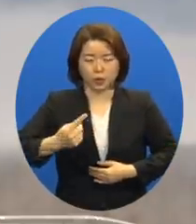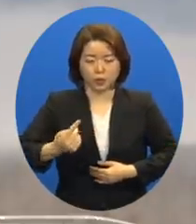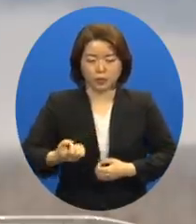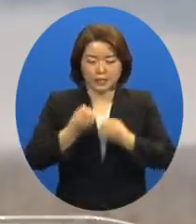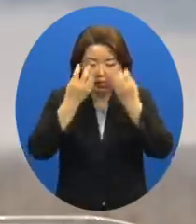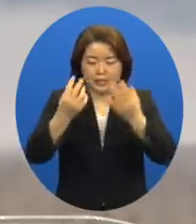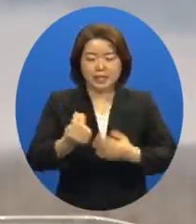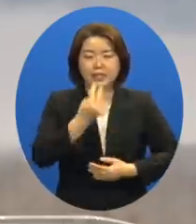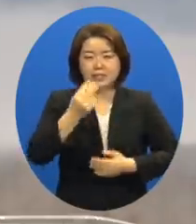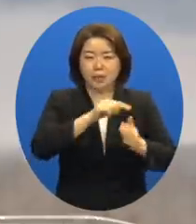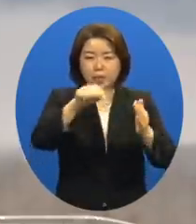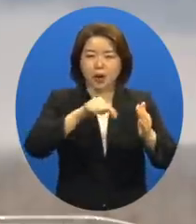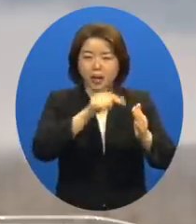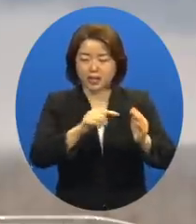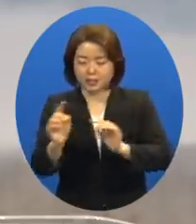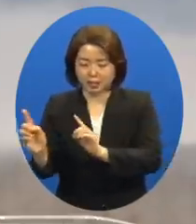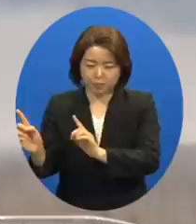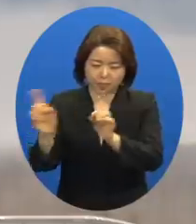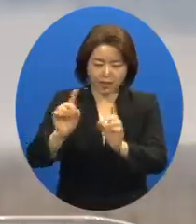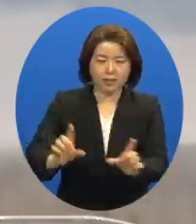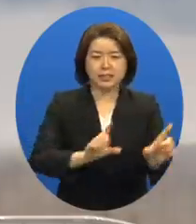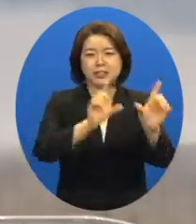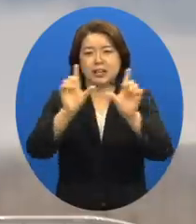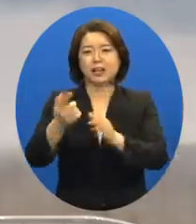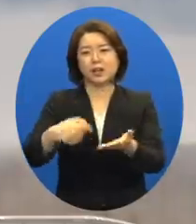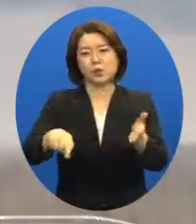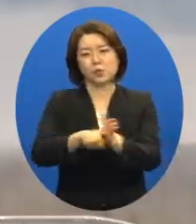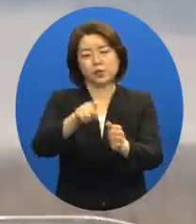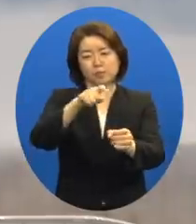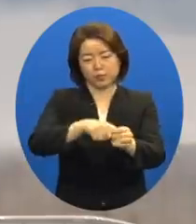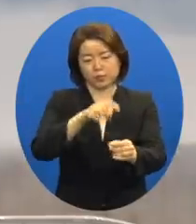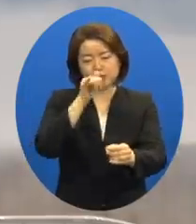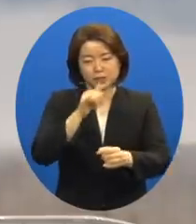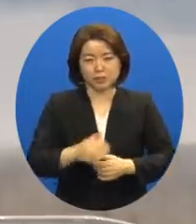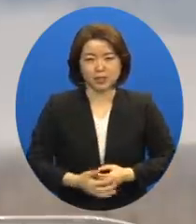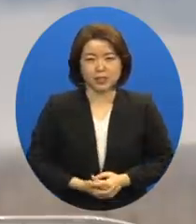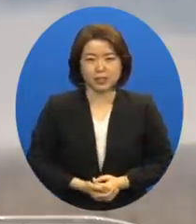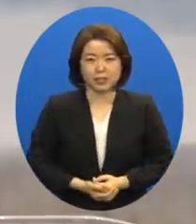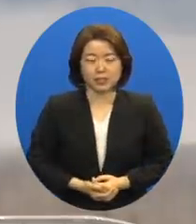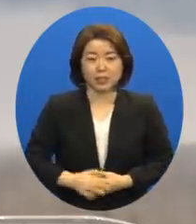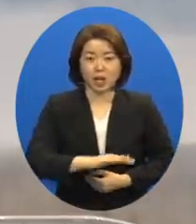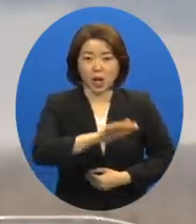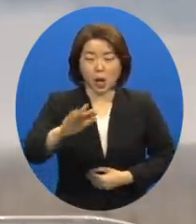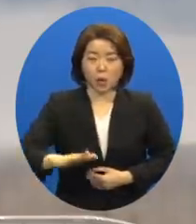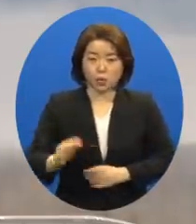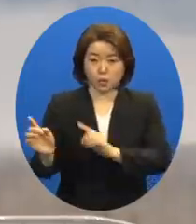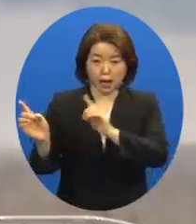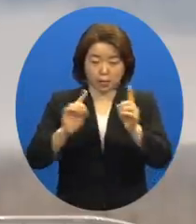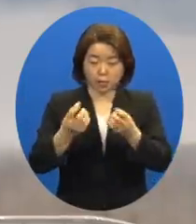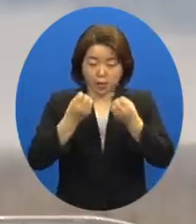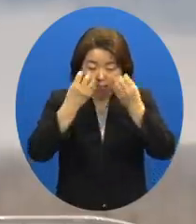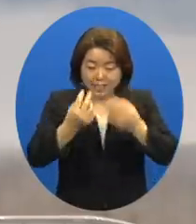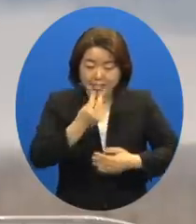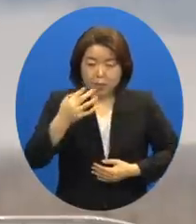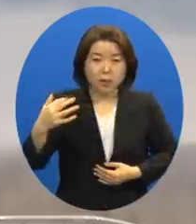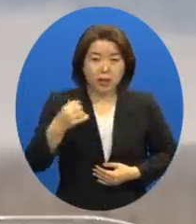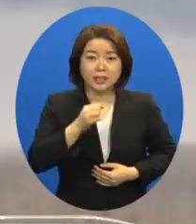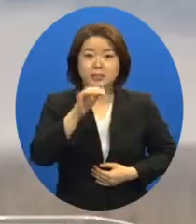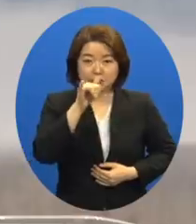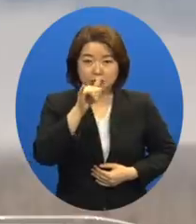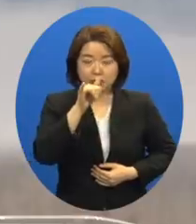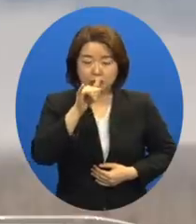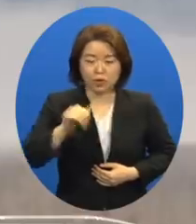새 생명 안에서 살아가기 위함입니다. 우리가 부활의 생명을 가졌지만